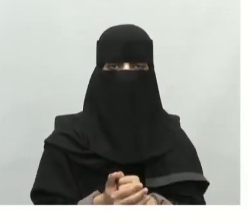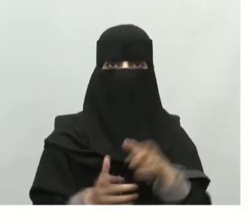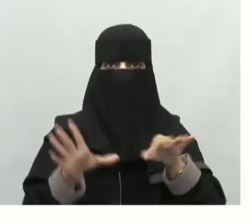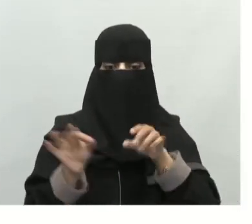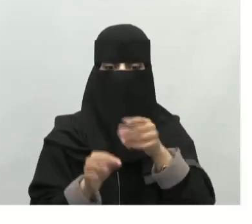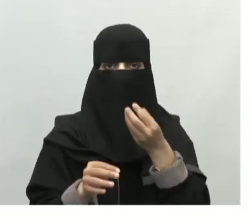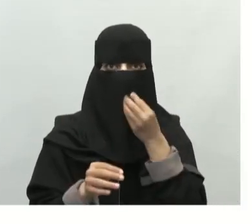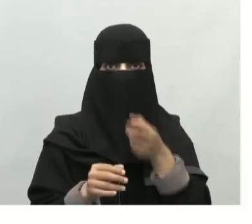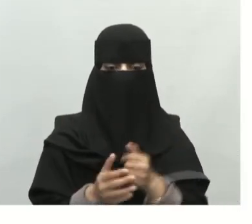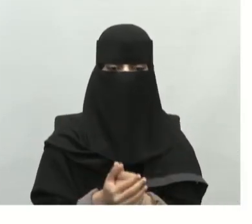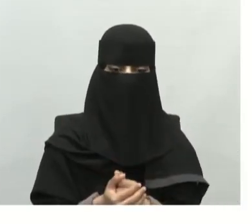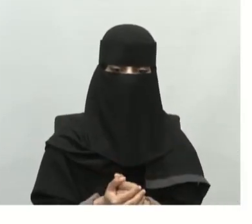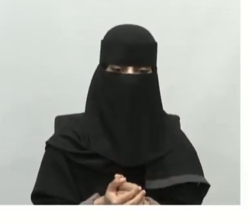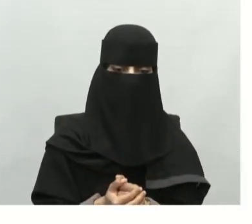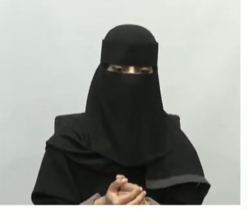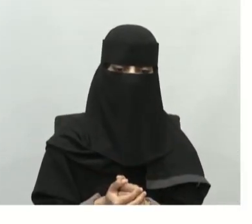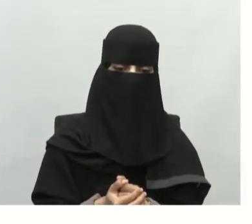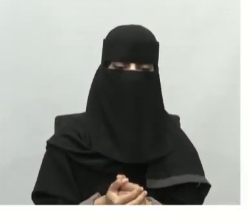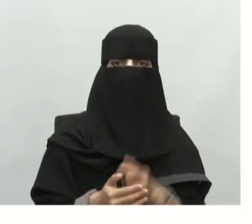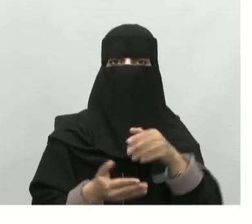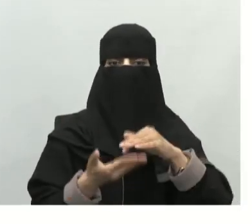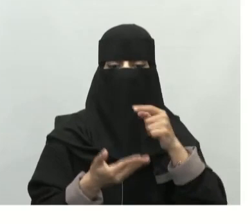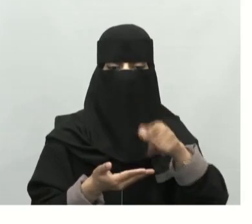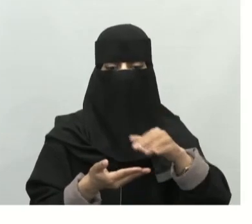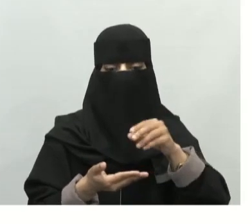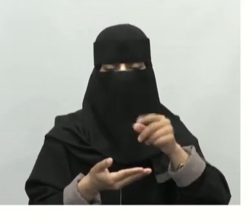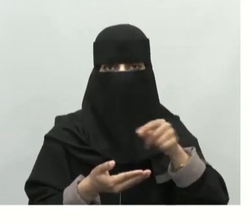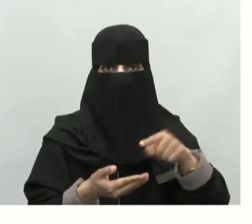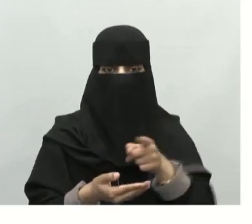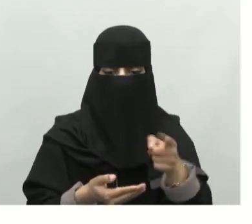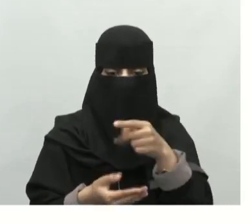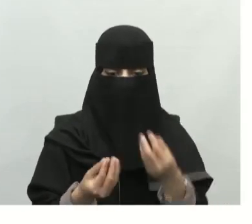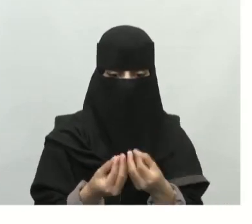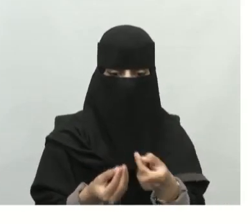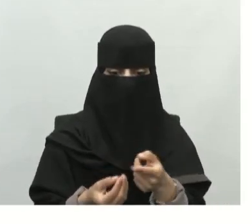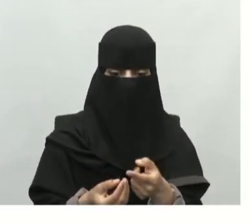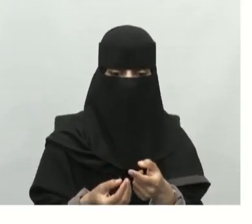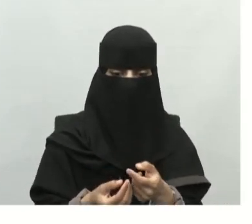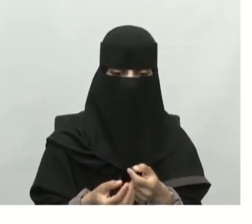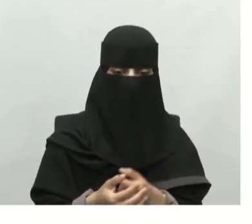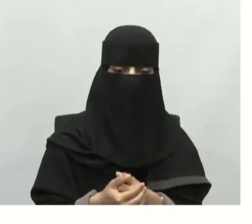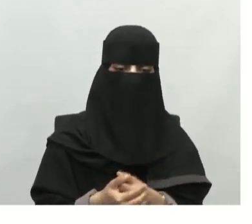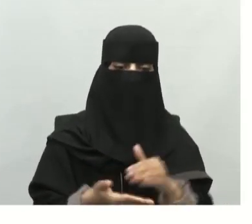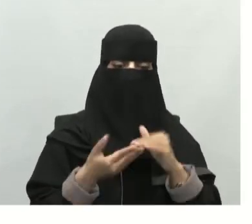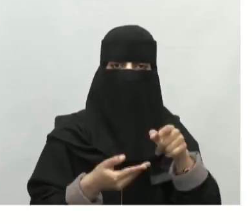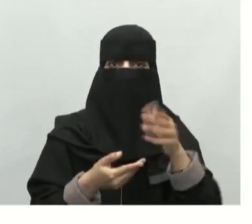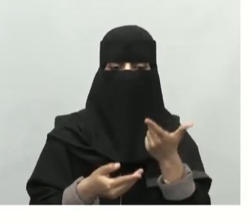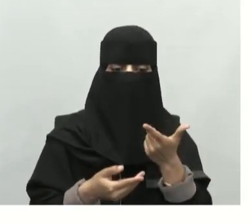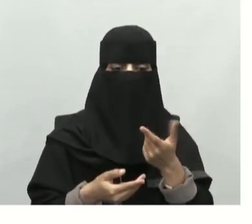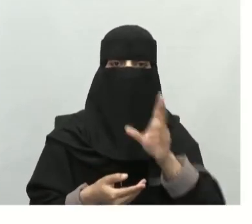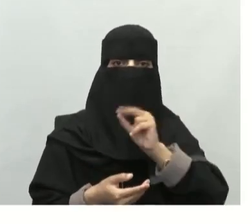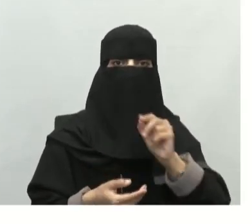امثله اخرى على الزواحف غير السلاحف والافاعي نعم فهناك ايضا التماسيح